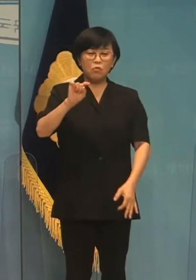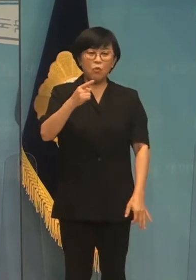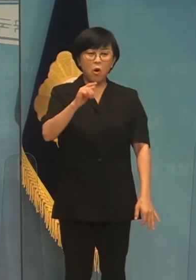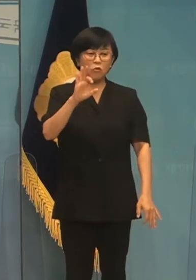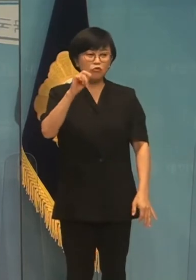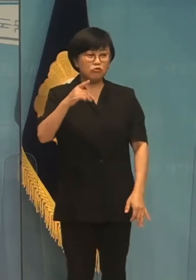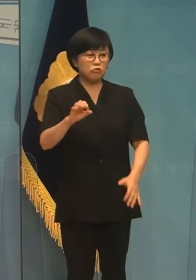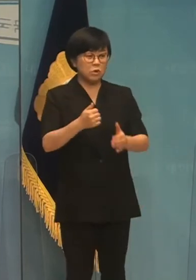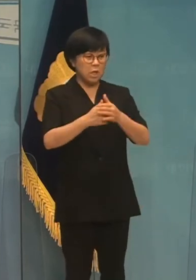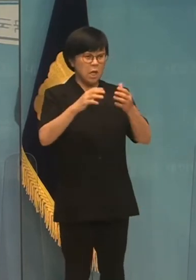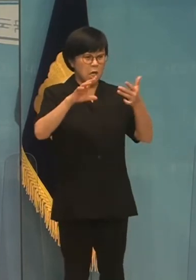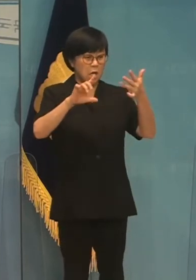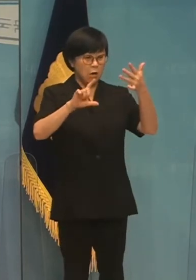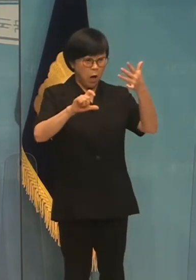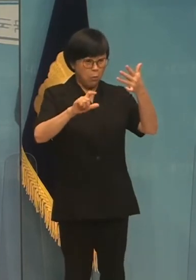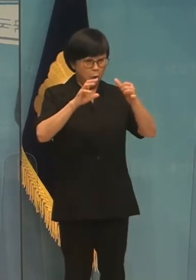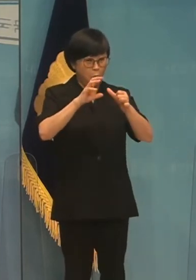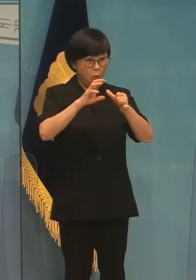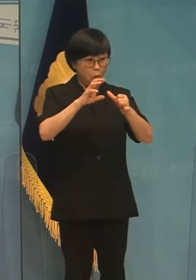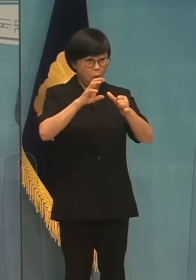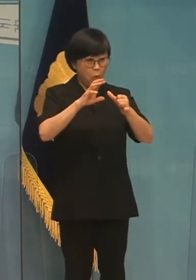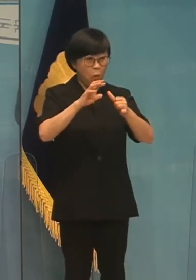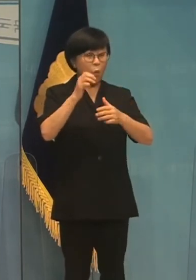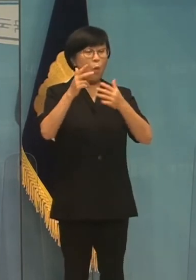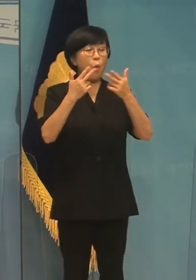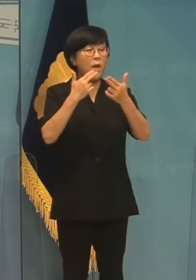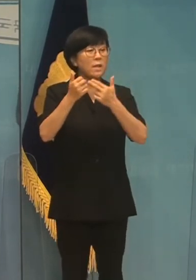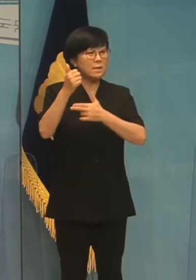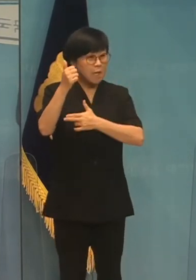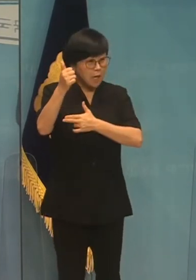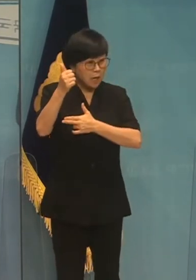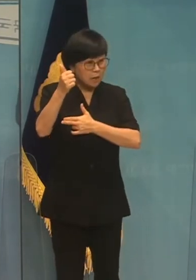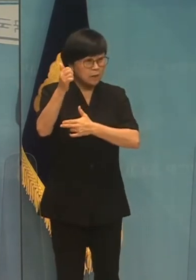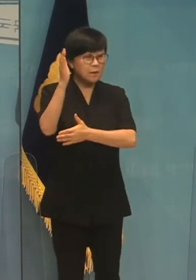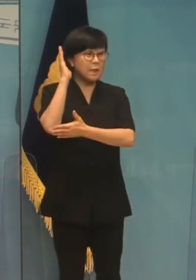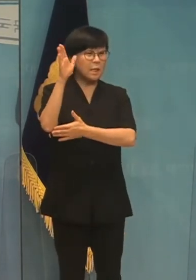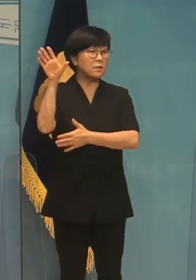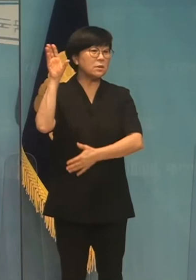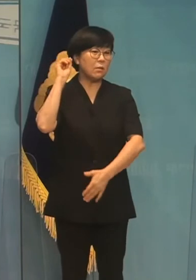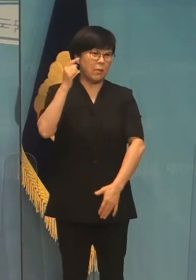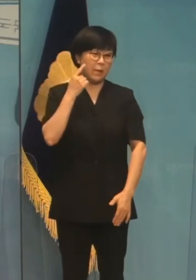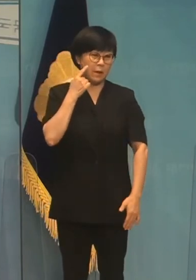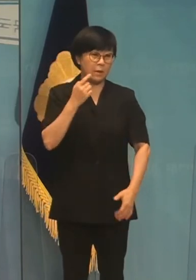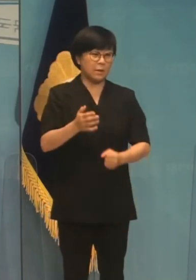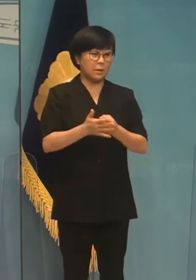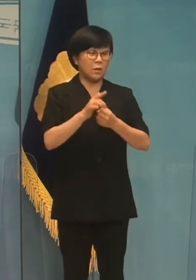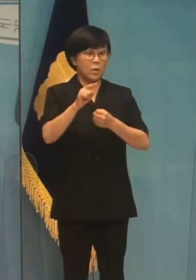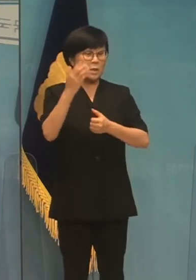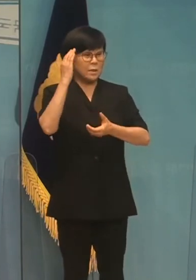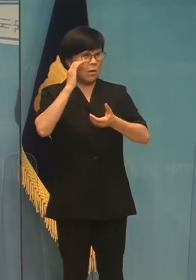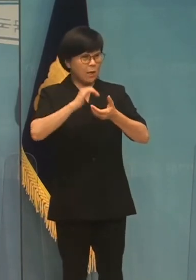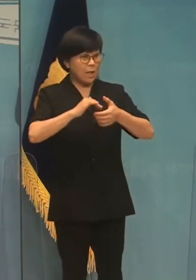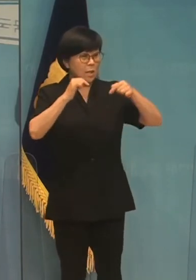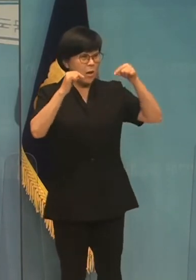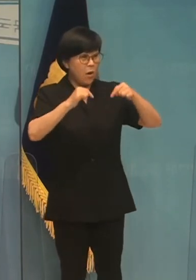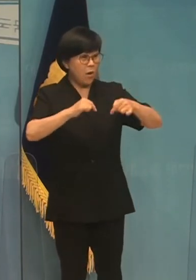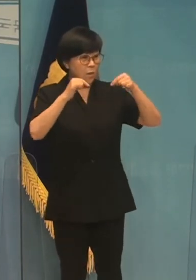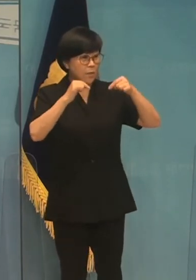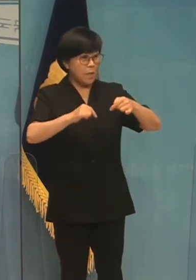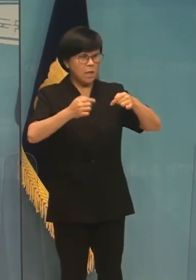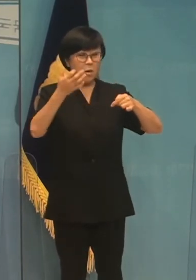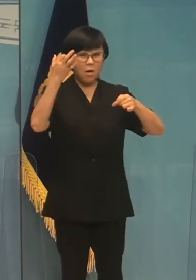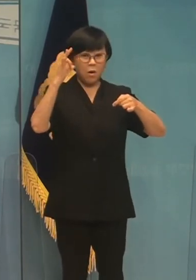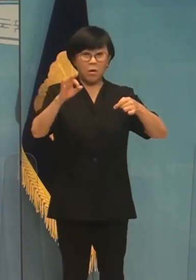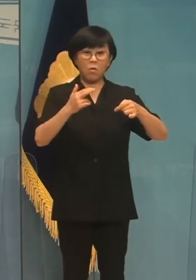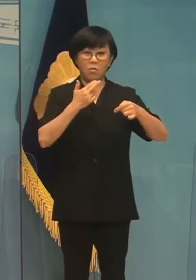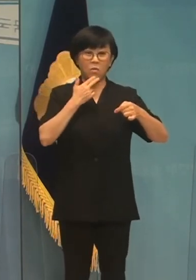광복회장의 극도 편향 망언을 들어보십시오. 그것도 청와대와 협의 인준을 받았다고